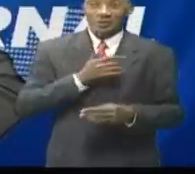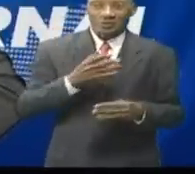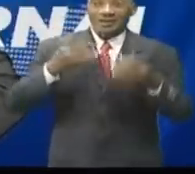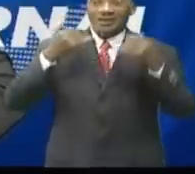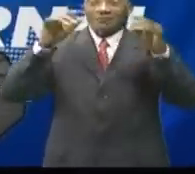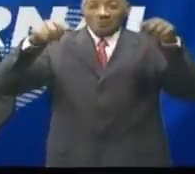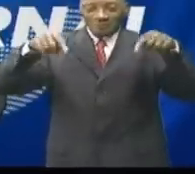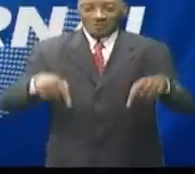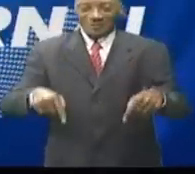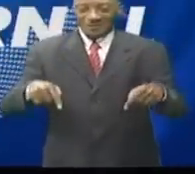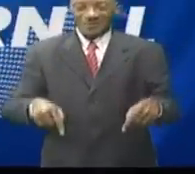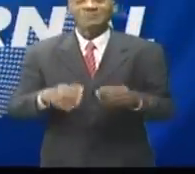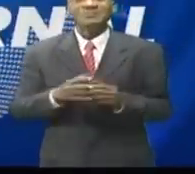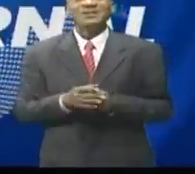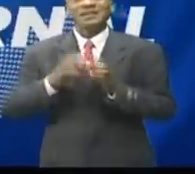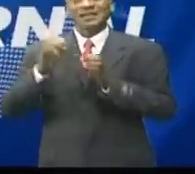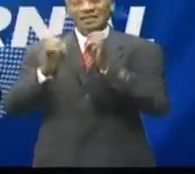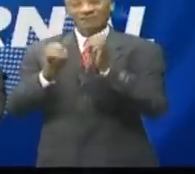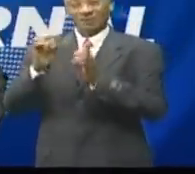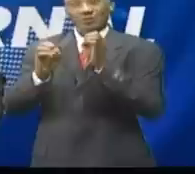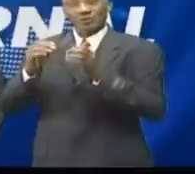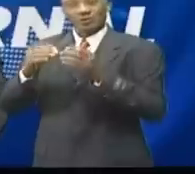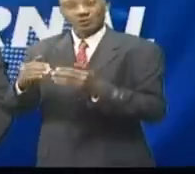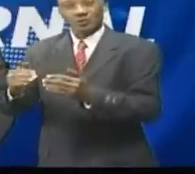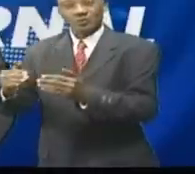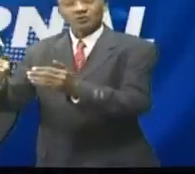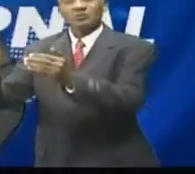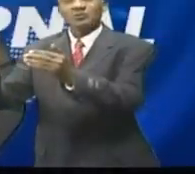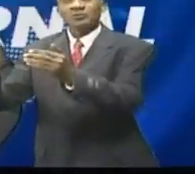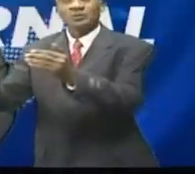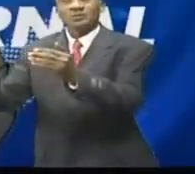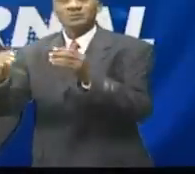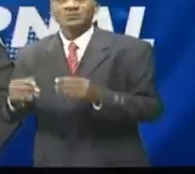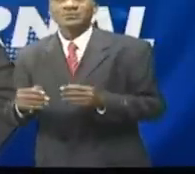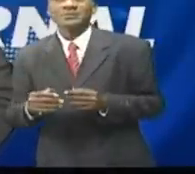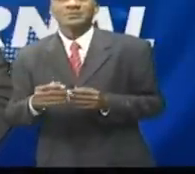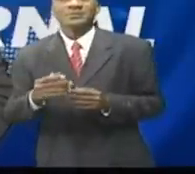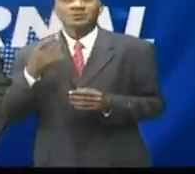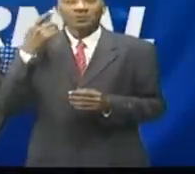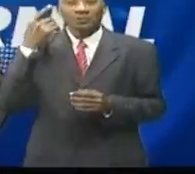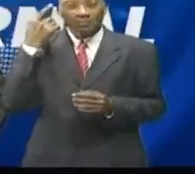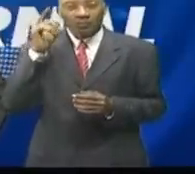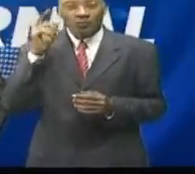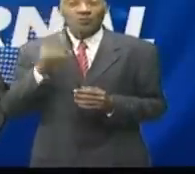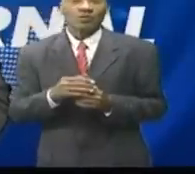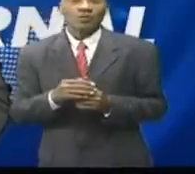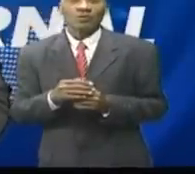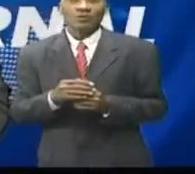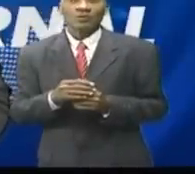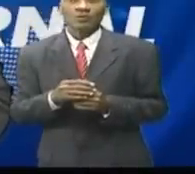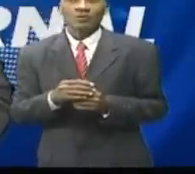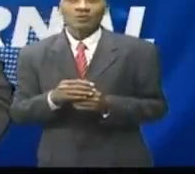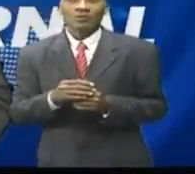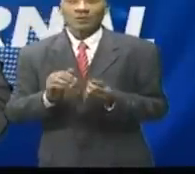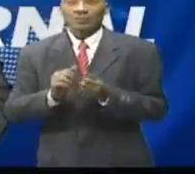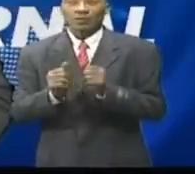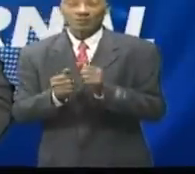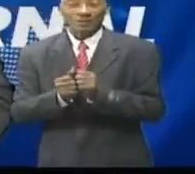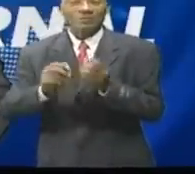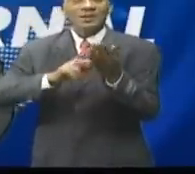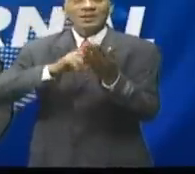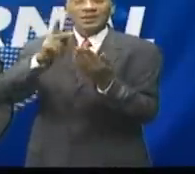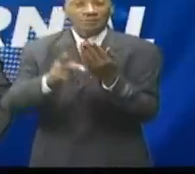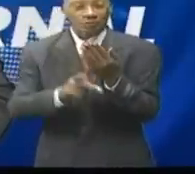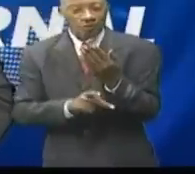à tous. Évaluation à mi-parcours du projet de construction du port en eau profonde de Banana dans la province du Congo central. Un programme qui a